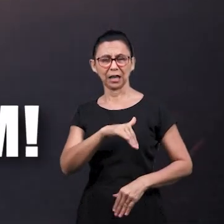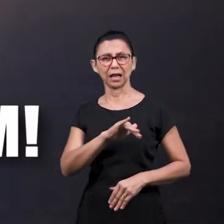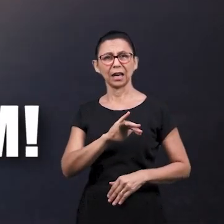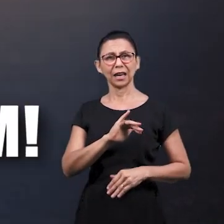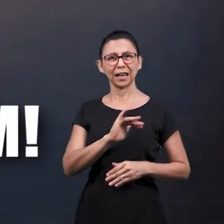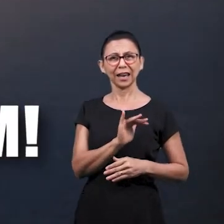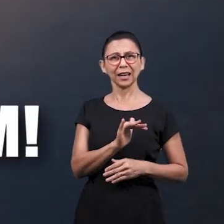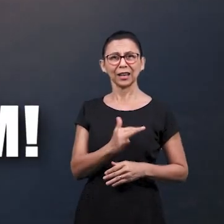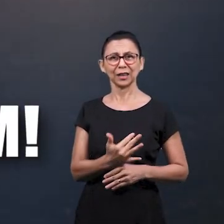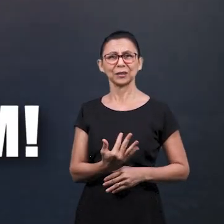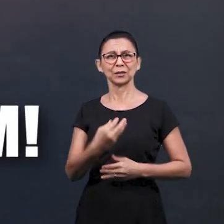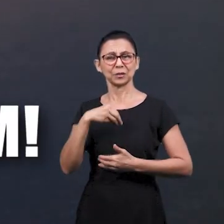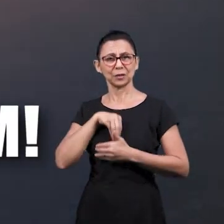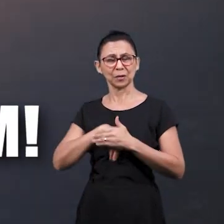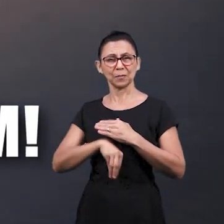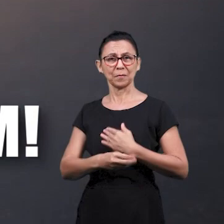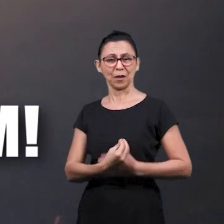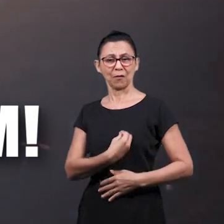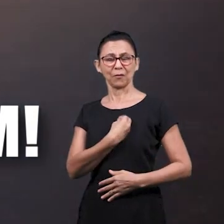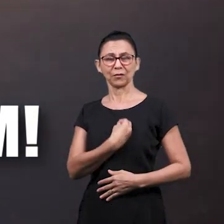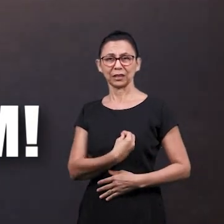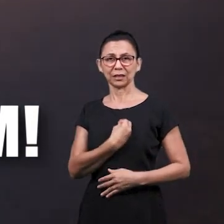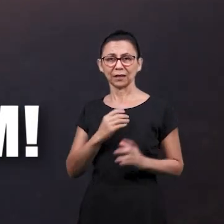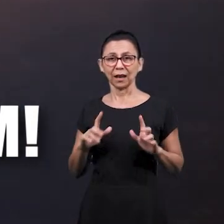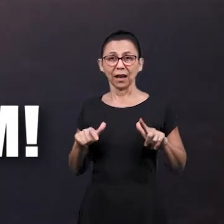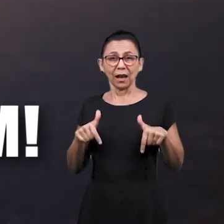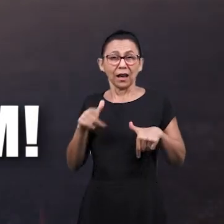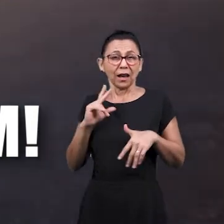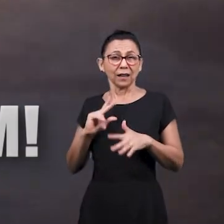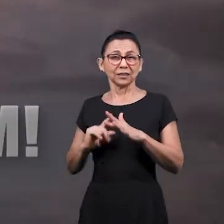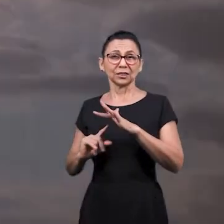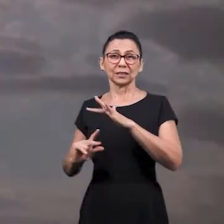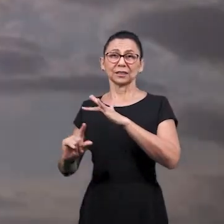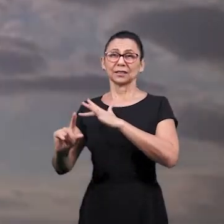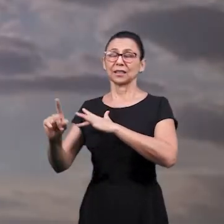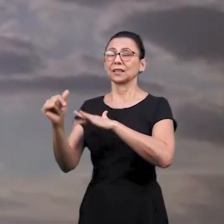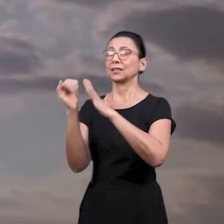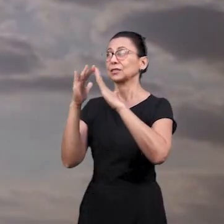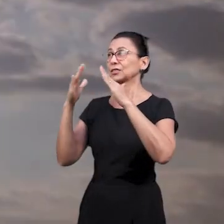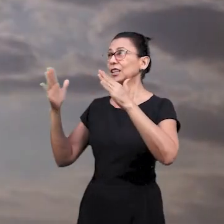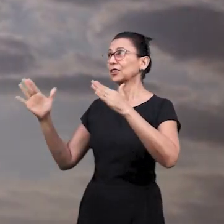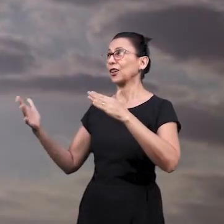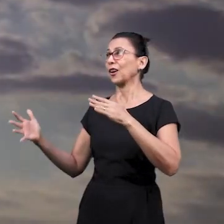горит он без конца.